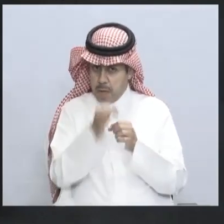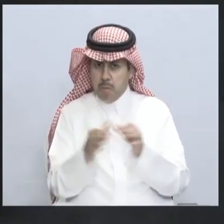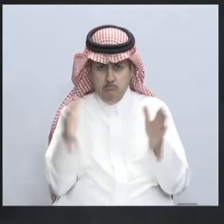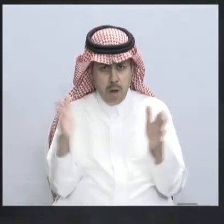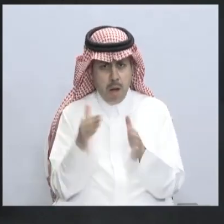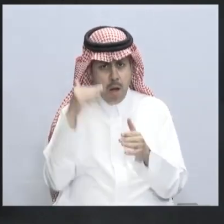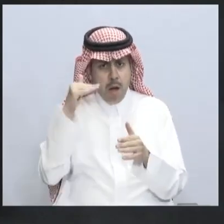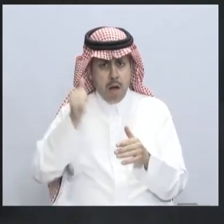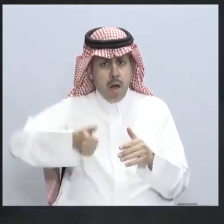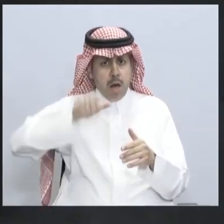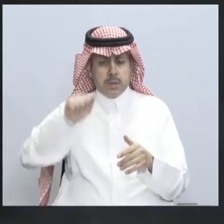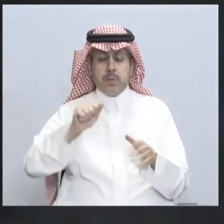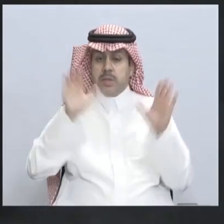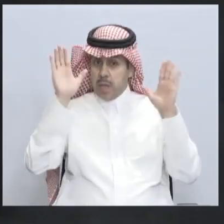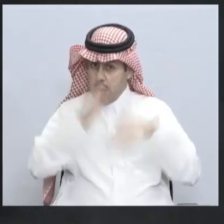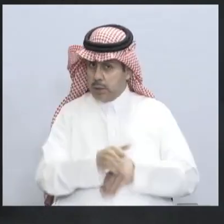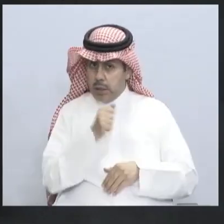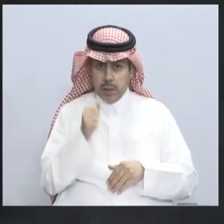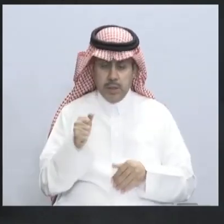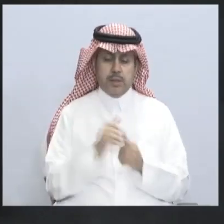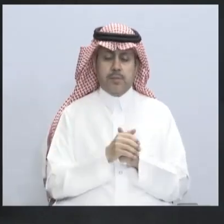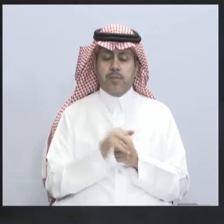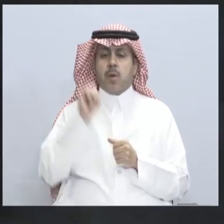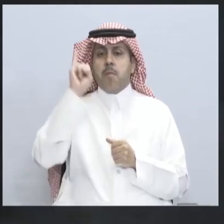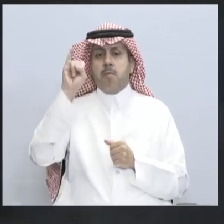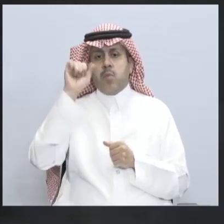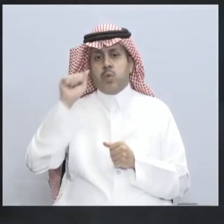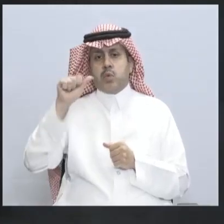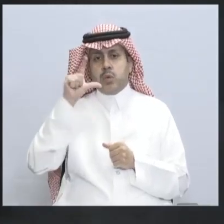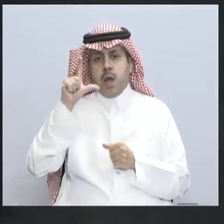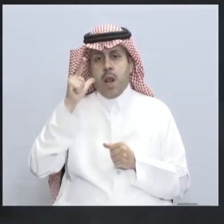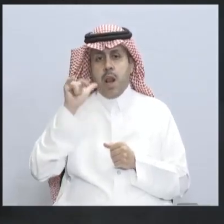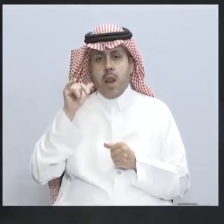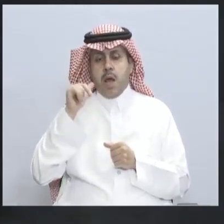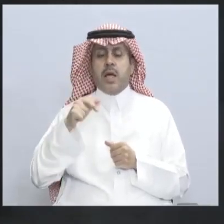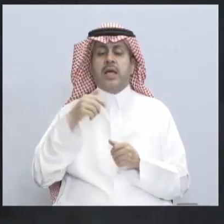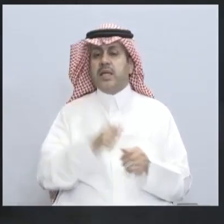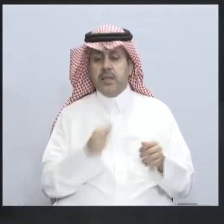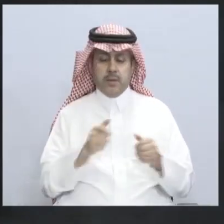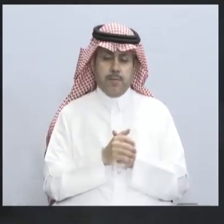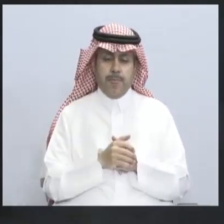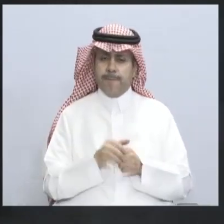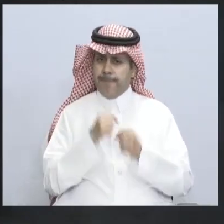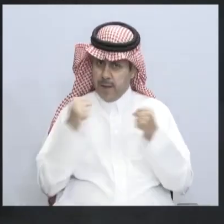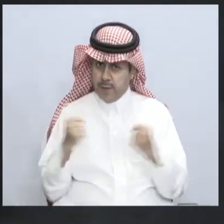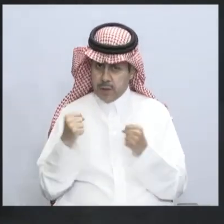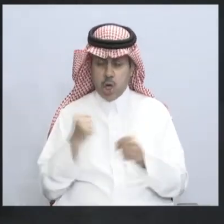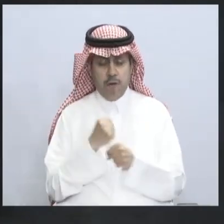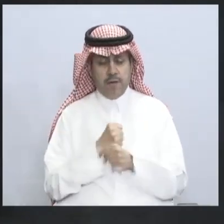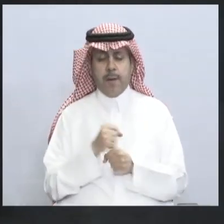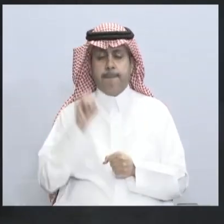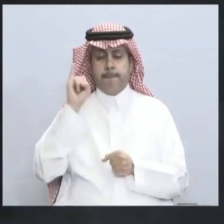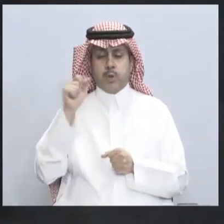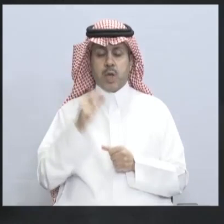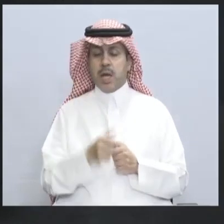خاصه بصلاه العيد فنحرص يا ابنائي على ان نؤدي هذه الصلاه في